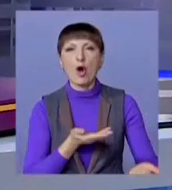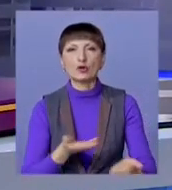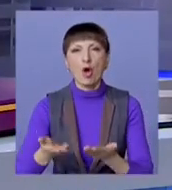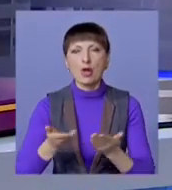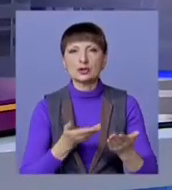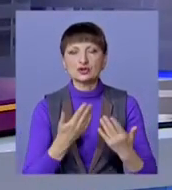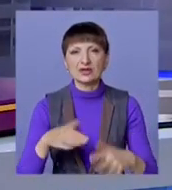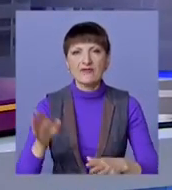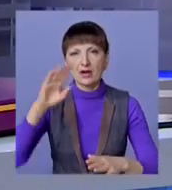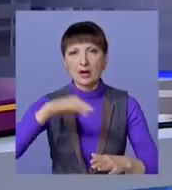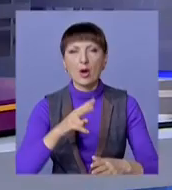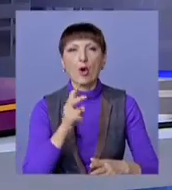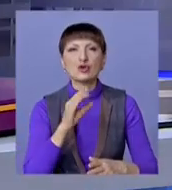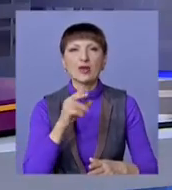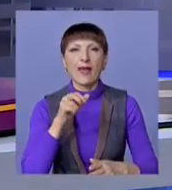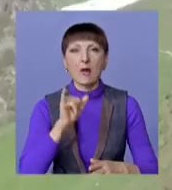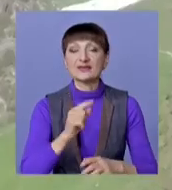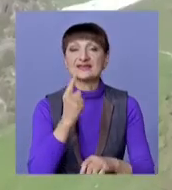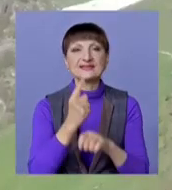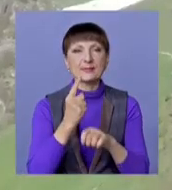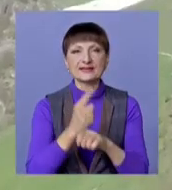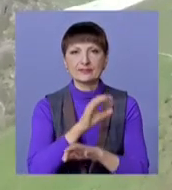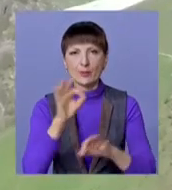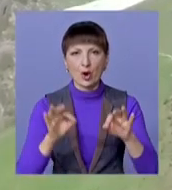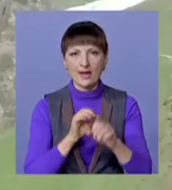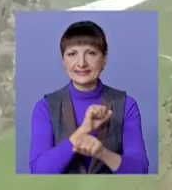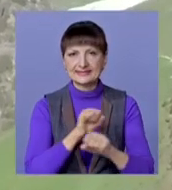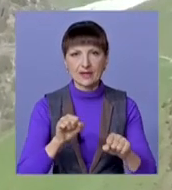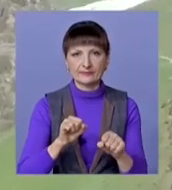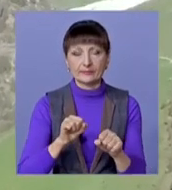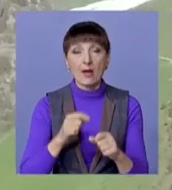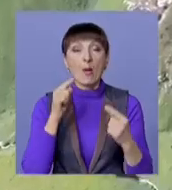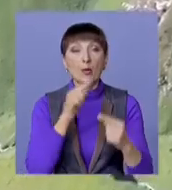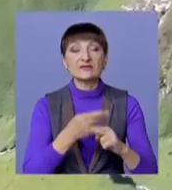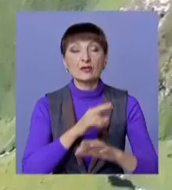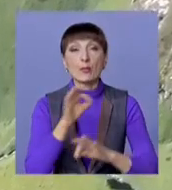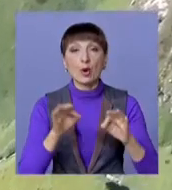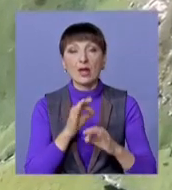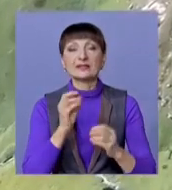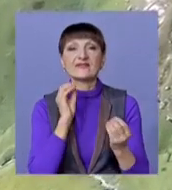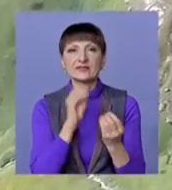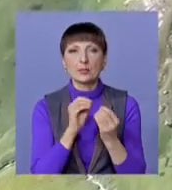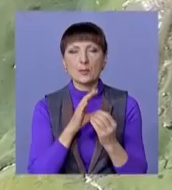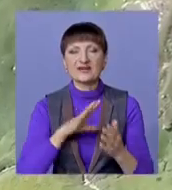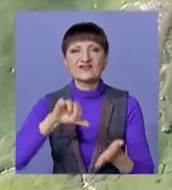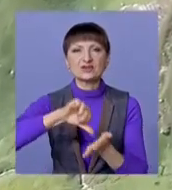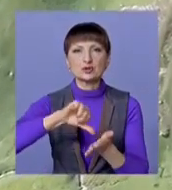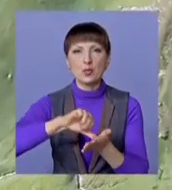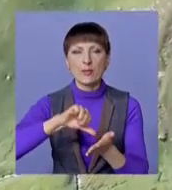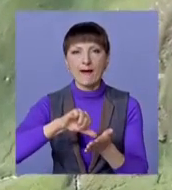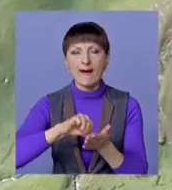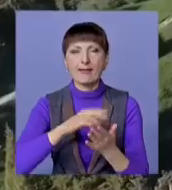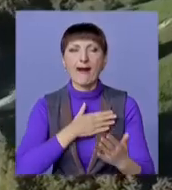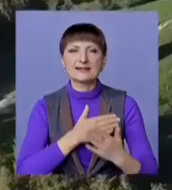в урочище Кокжайлау, запретив реализацию проекта. Против этого проекта неоднократно выступали активисты, экологи